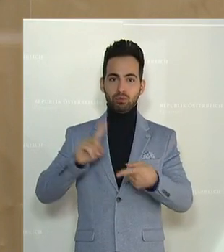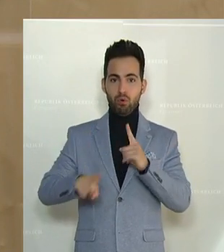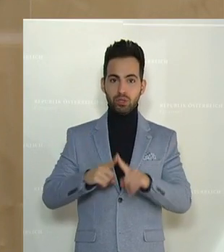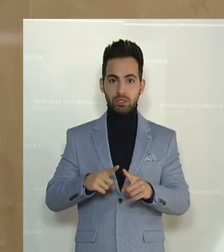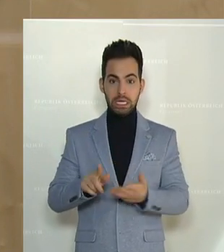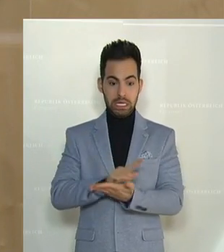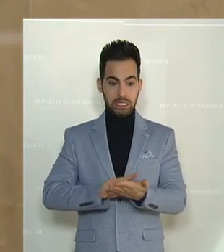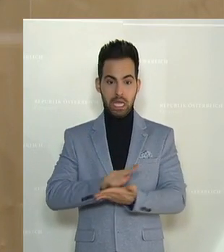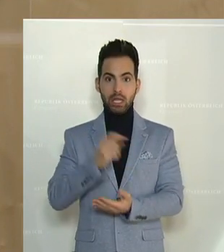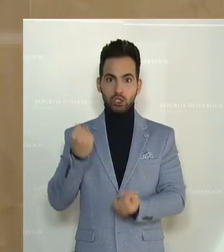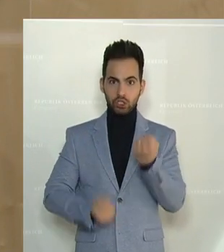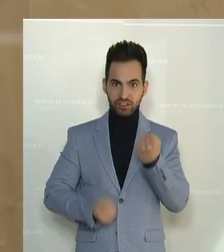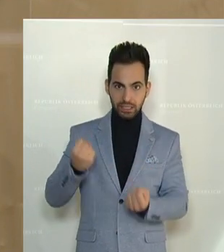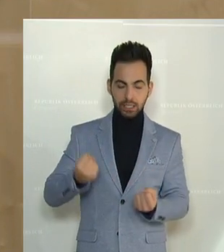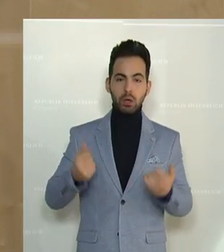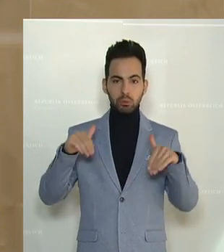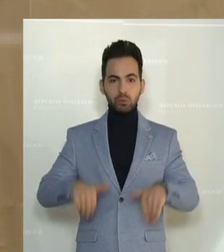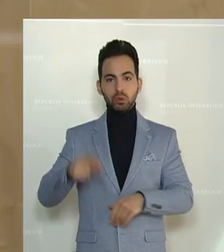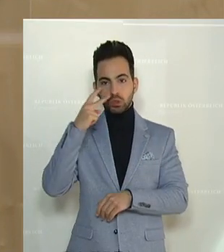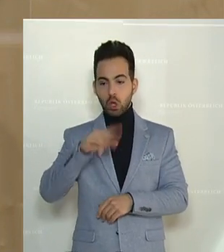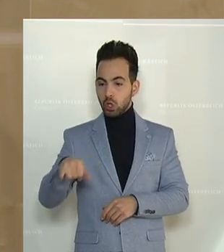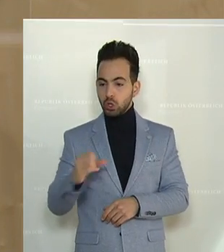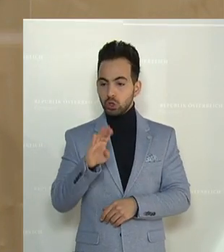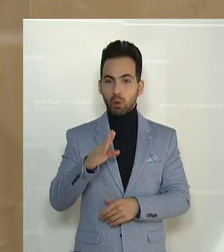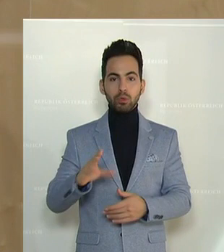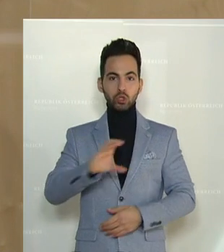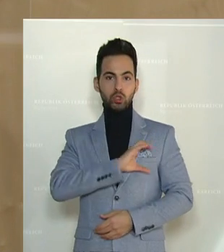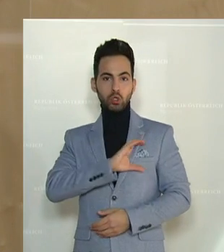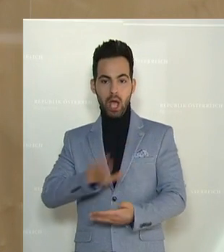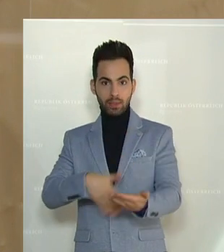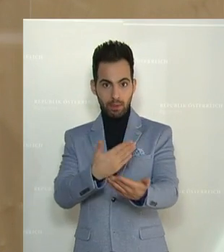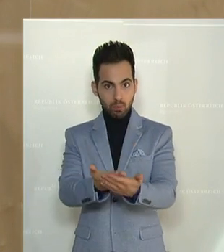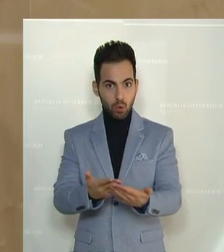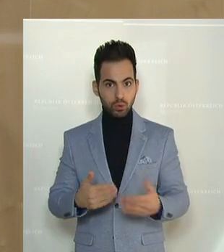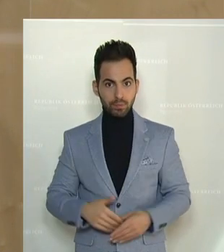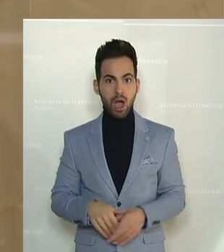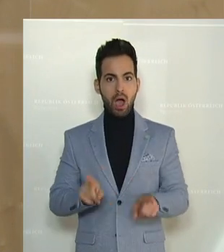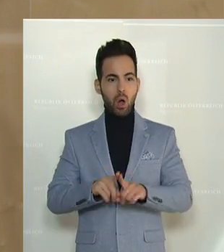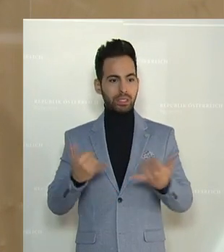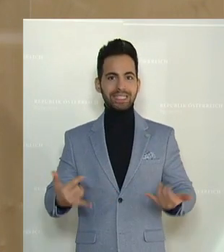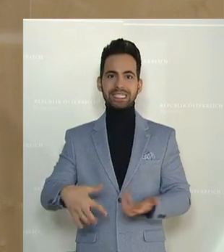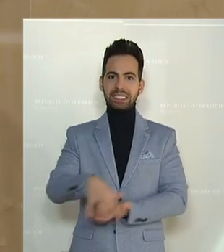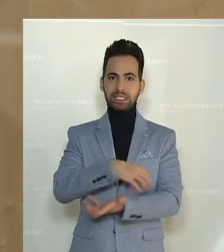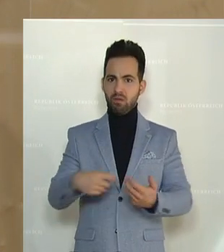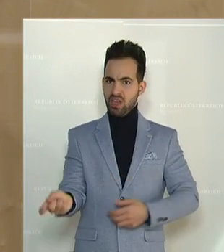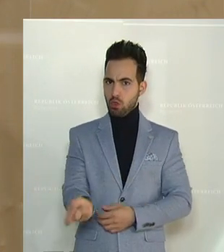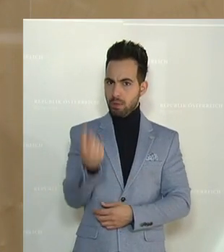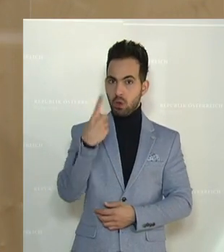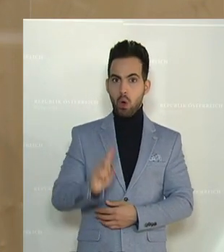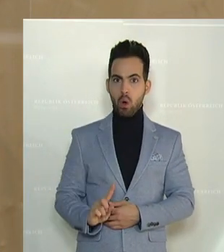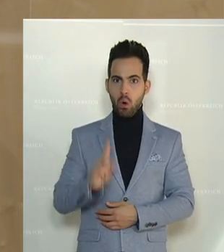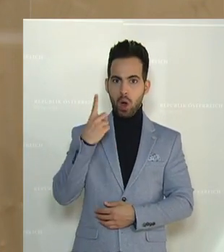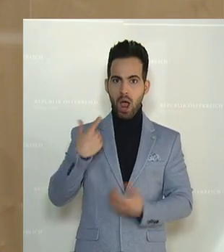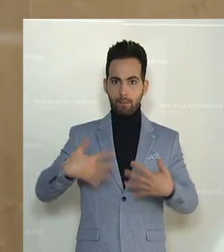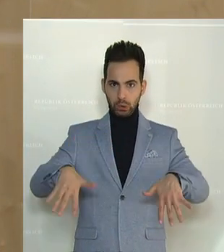Zeiten Jobchancen zu bieten. Wir haben ja ein Phänomen, auch in dieser Krise. Wir haben hohe Arbeitslosigkeit und